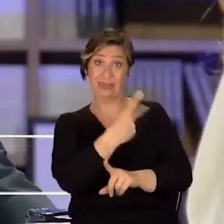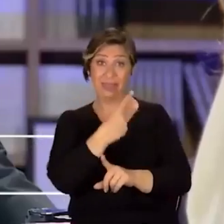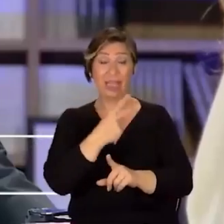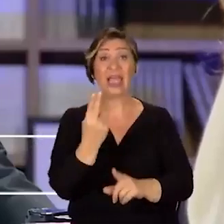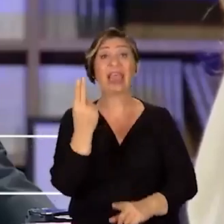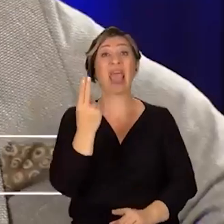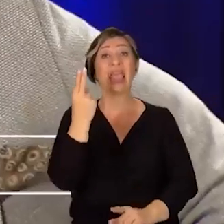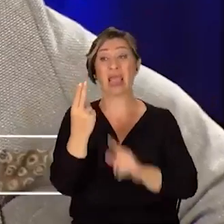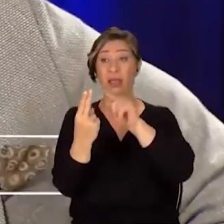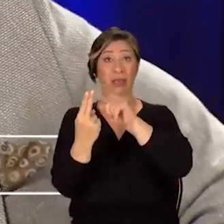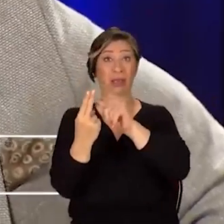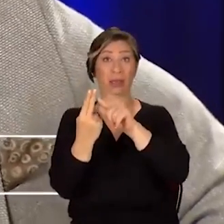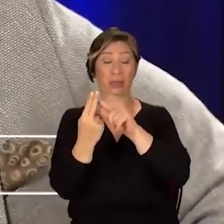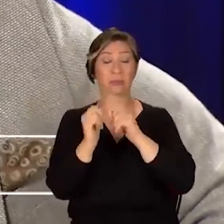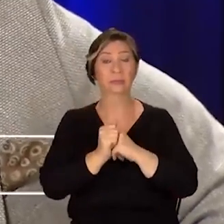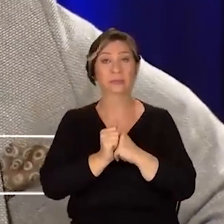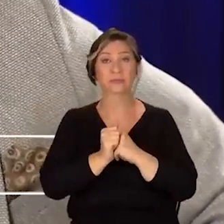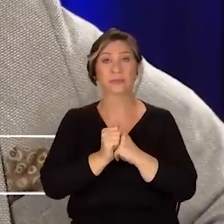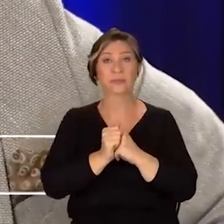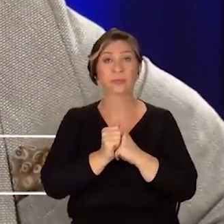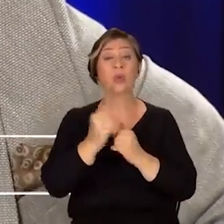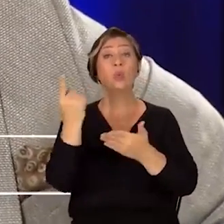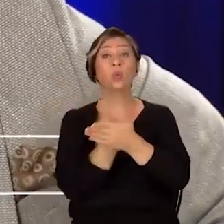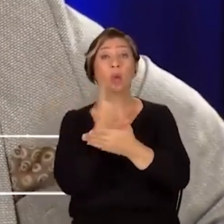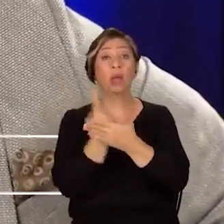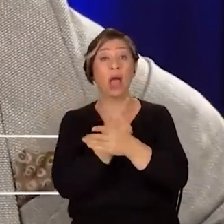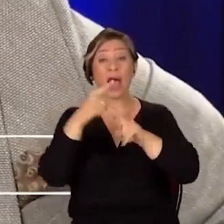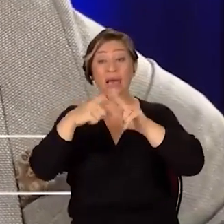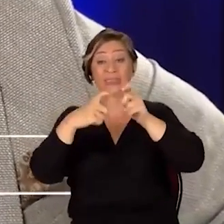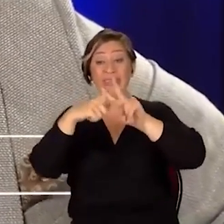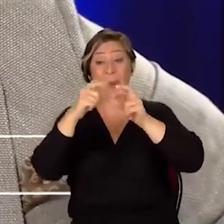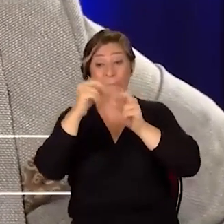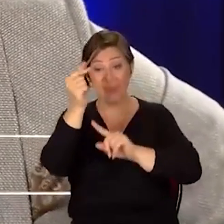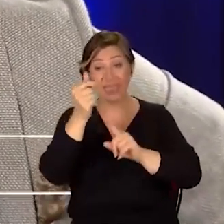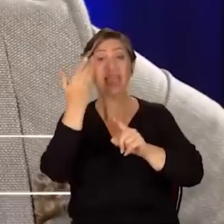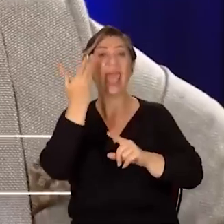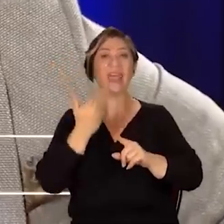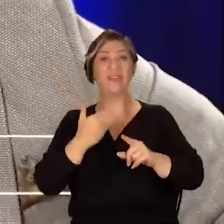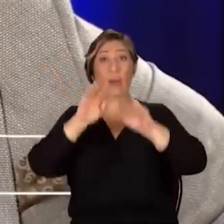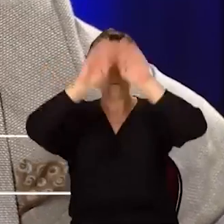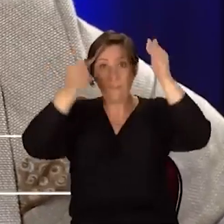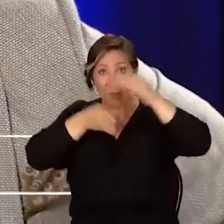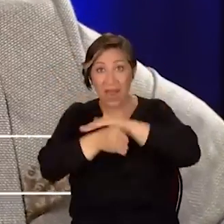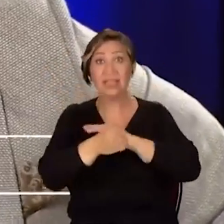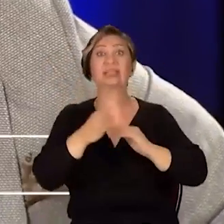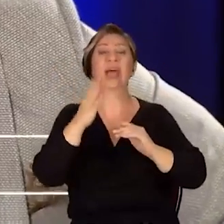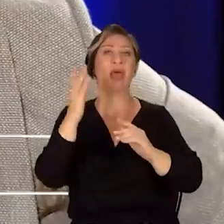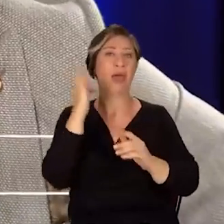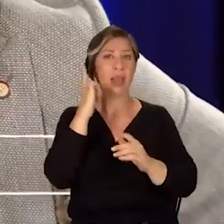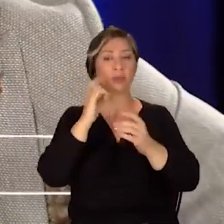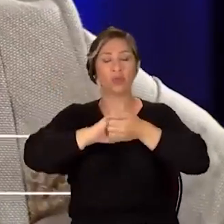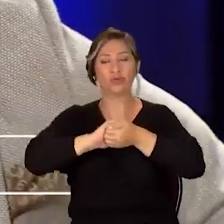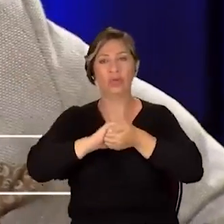7 üzerine geçer. Kur'an-ı Kerim'de de Ashab-ı Kehf yani mağaranın ehli yani mağaranın